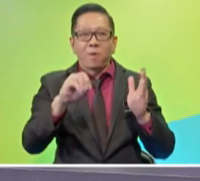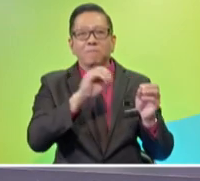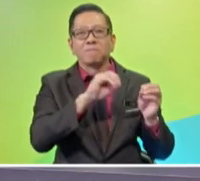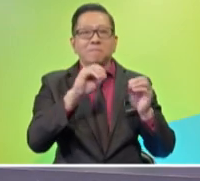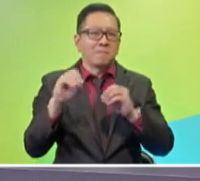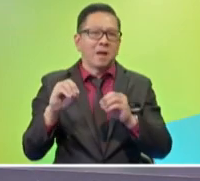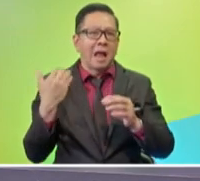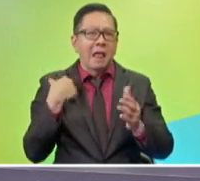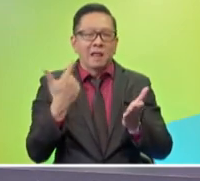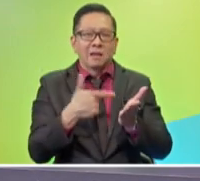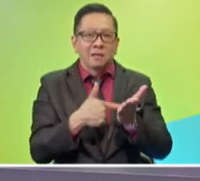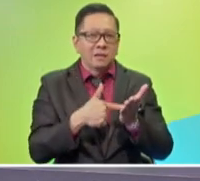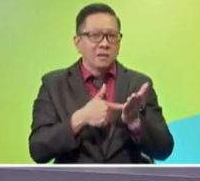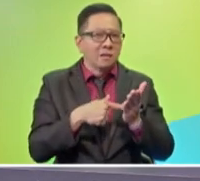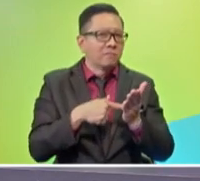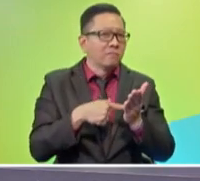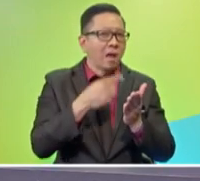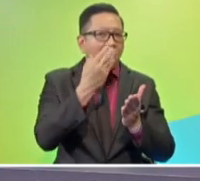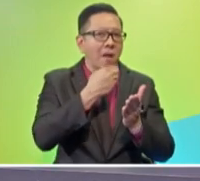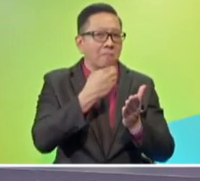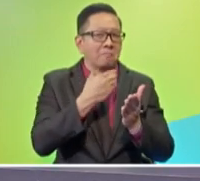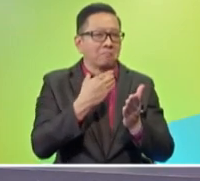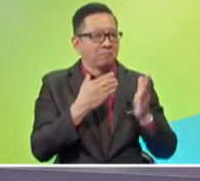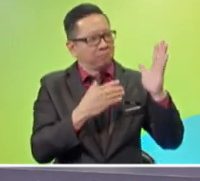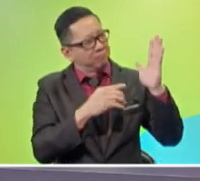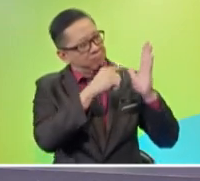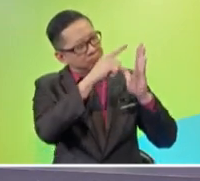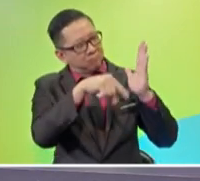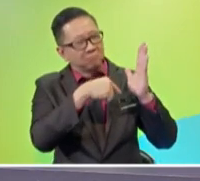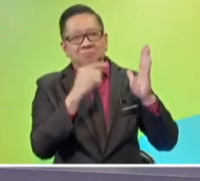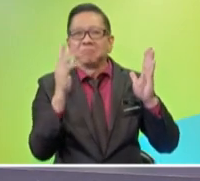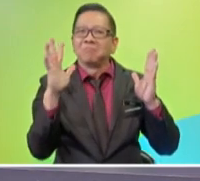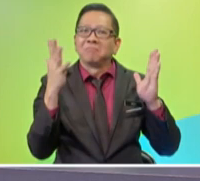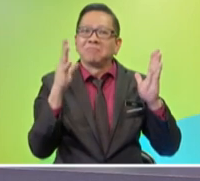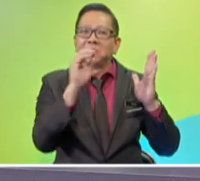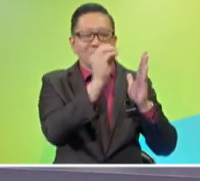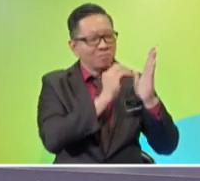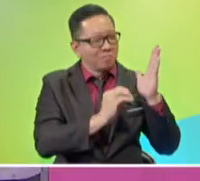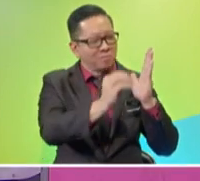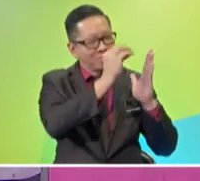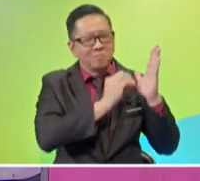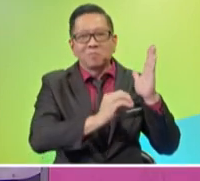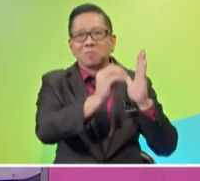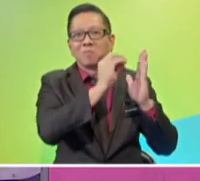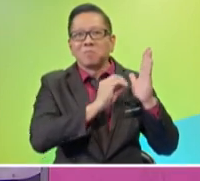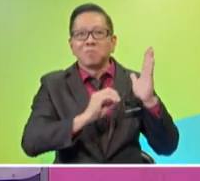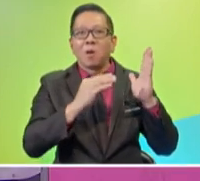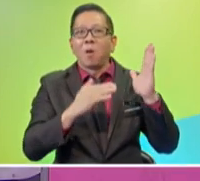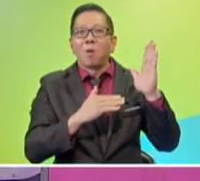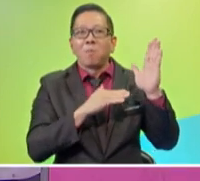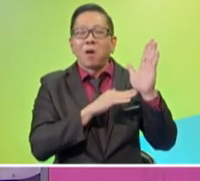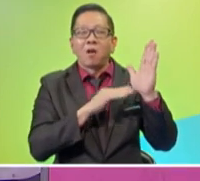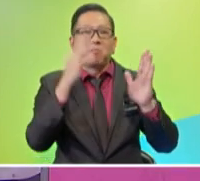lagi tak buah apple? Nampak macam dah tak ada. Ha, dah tak ada. Maksudnya pada pokok tu dah tak